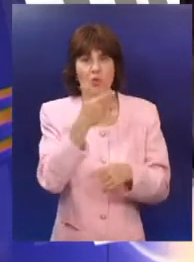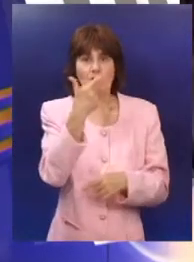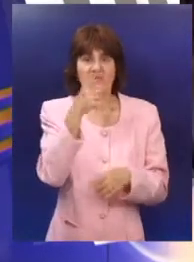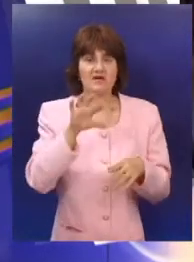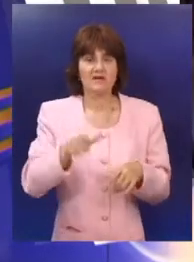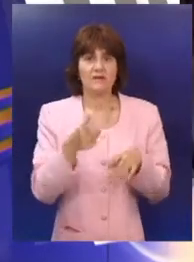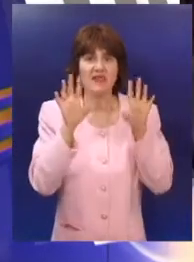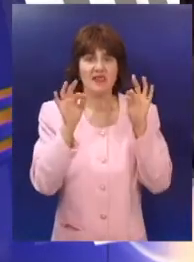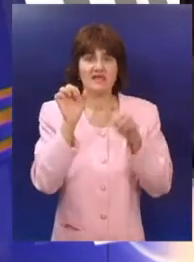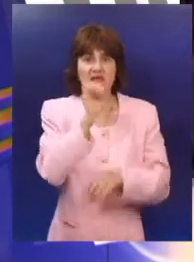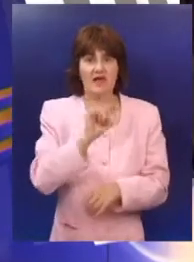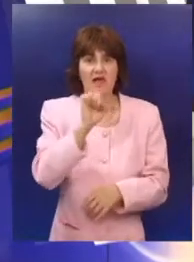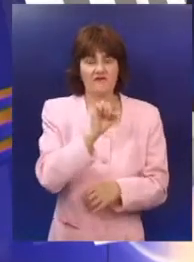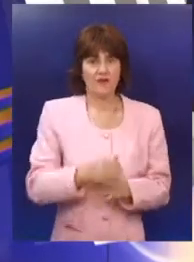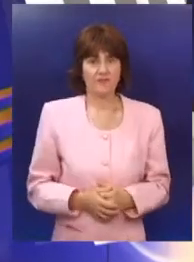po kilogramu.